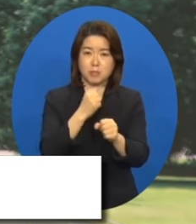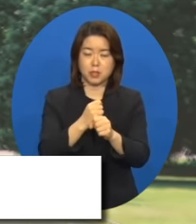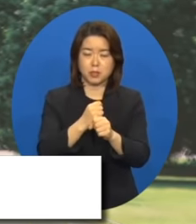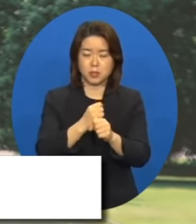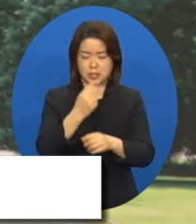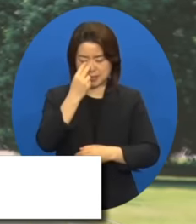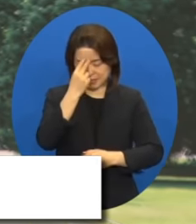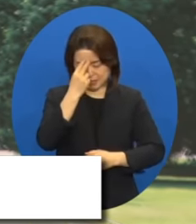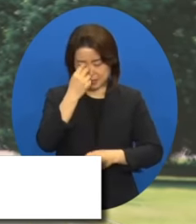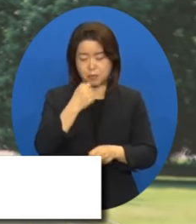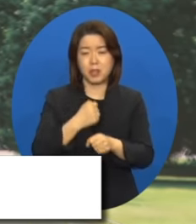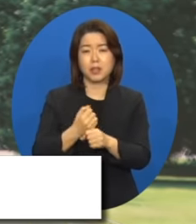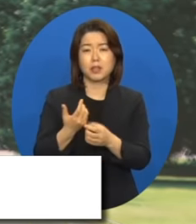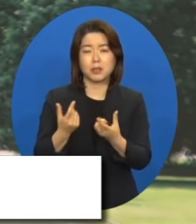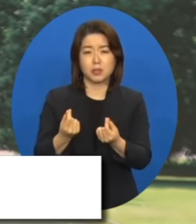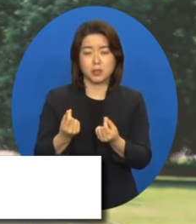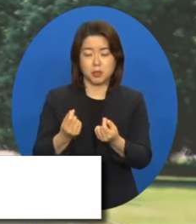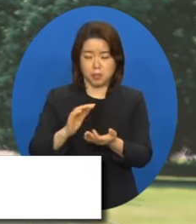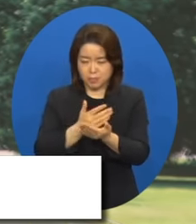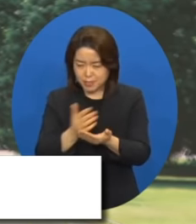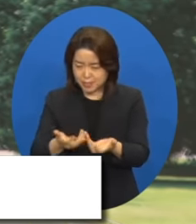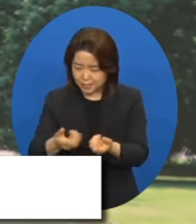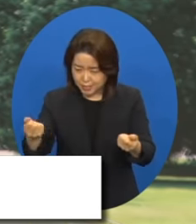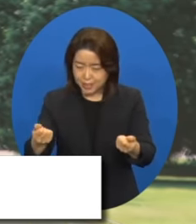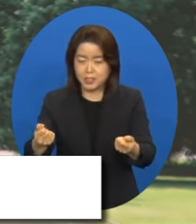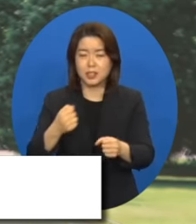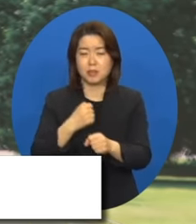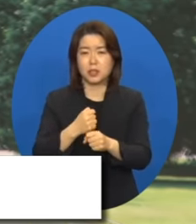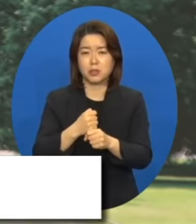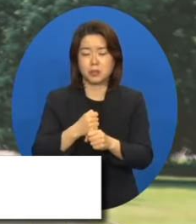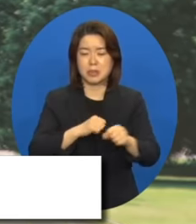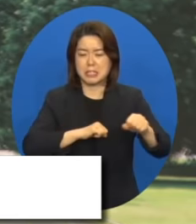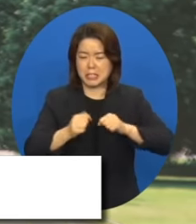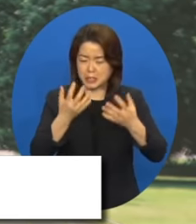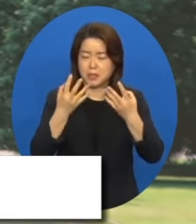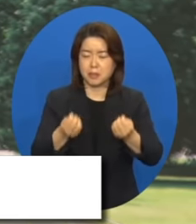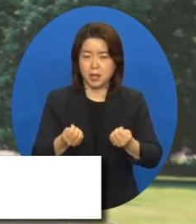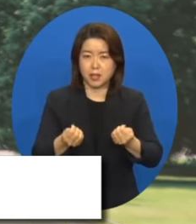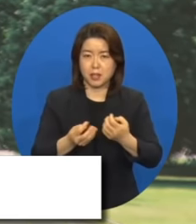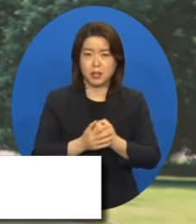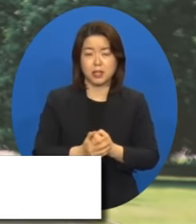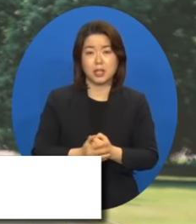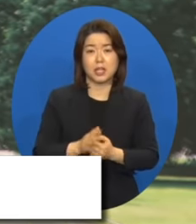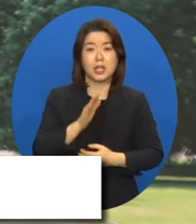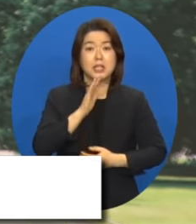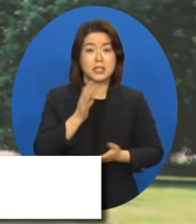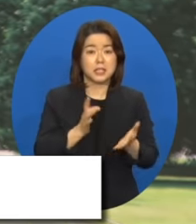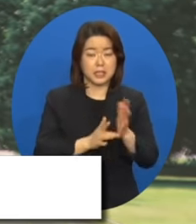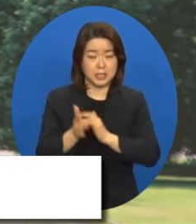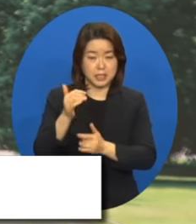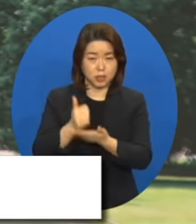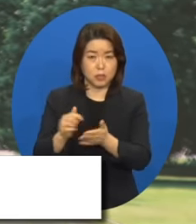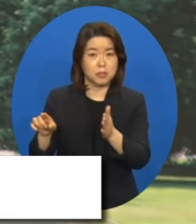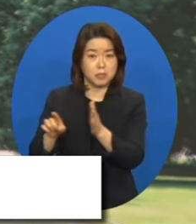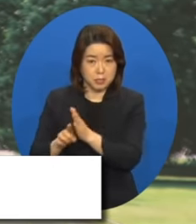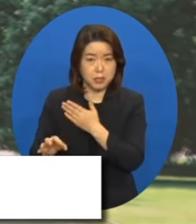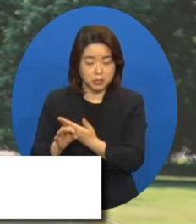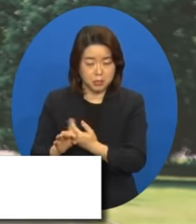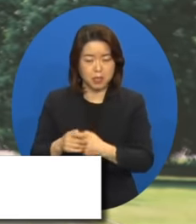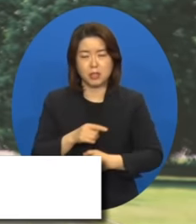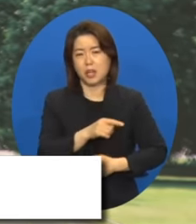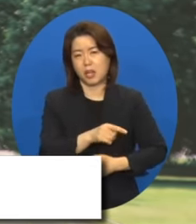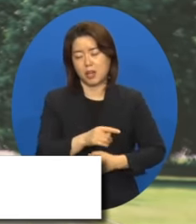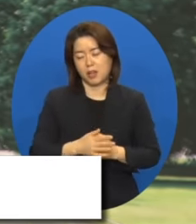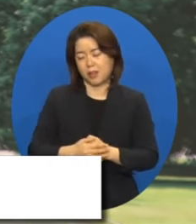근심하게 만들고 갈라지게 만들고 역사합니다. 그런데 진짜 예수님을 믿게 되면 그러면 정말